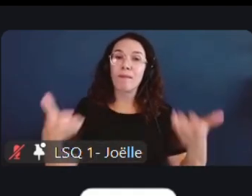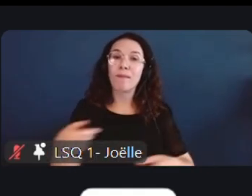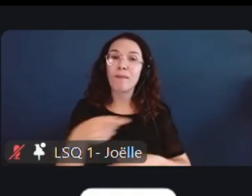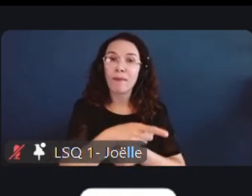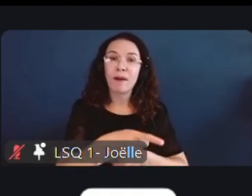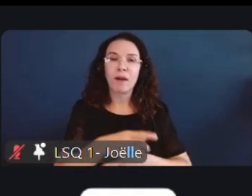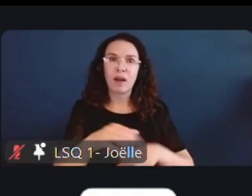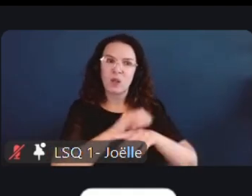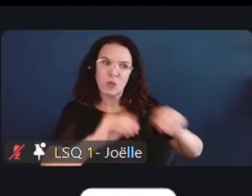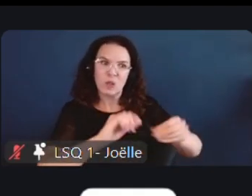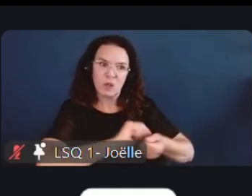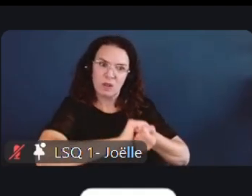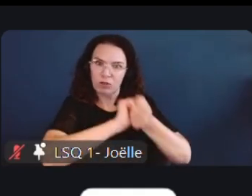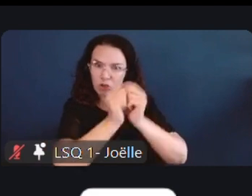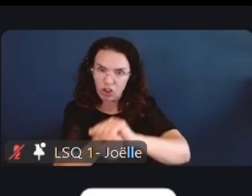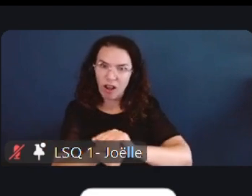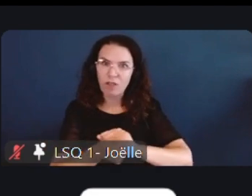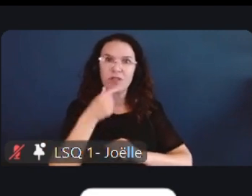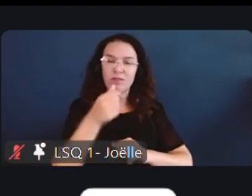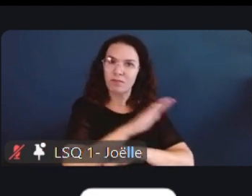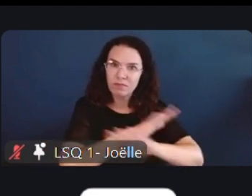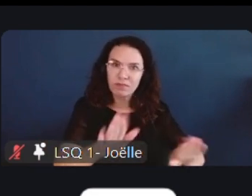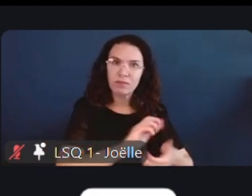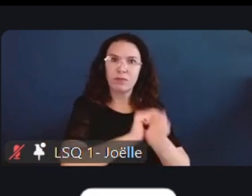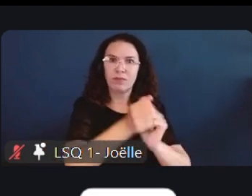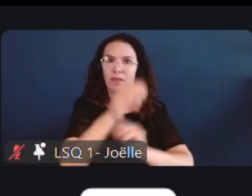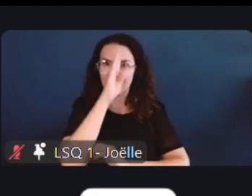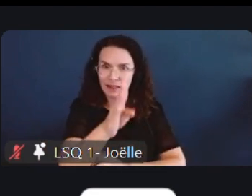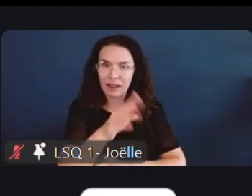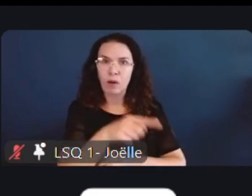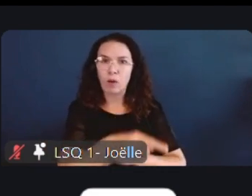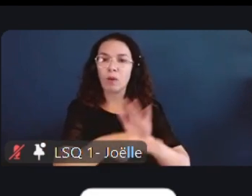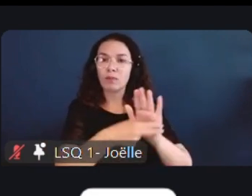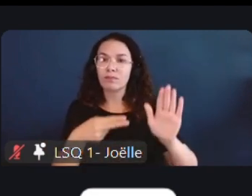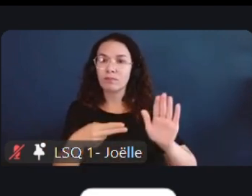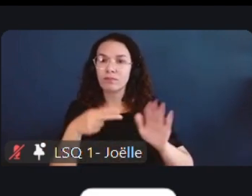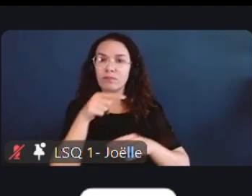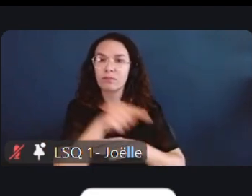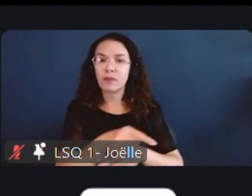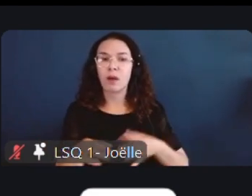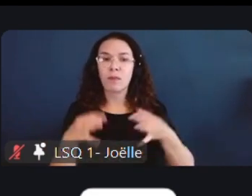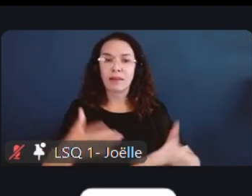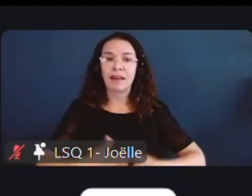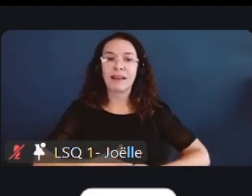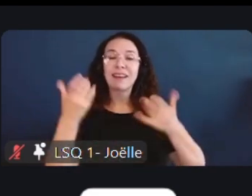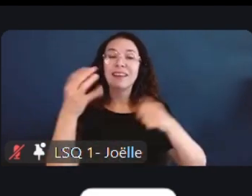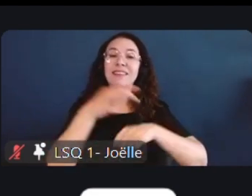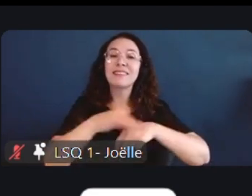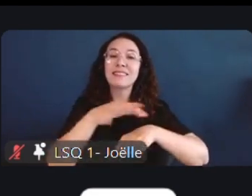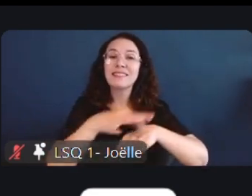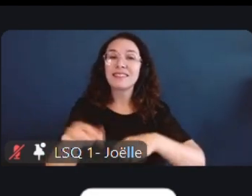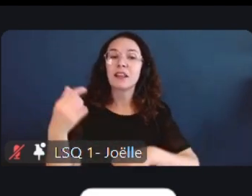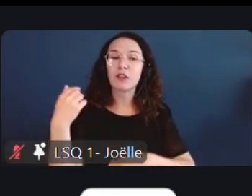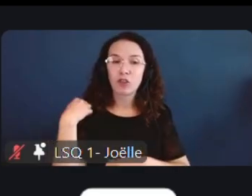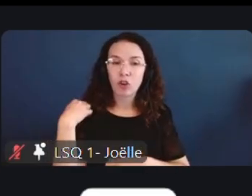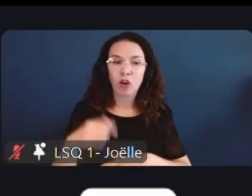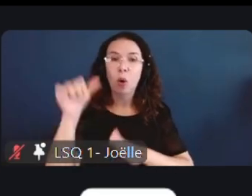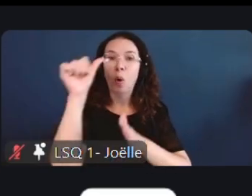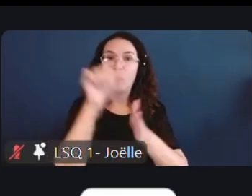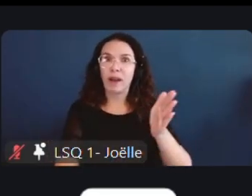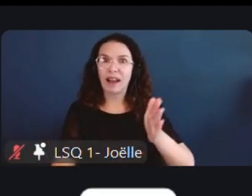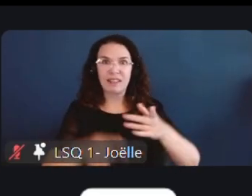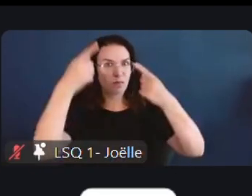de conversion, une stigmatisation en particulier lors de la crise du sida, des chirurgies